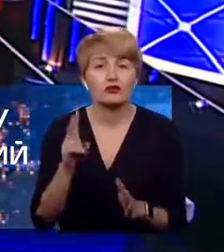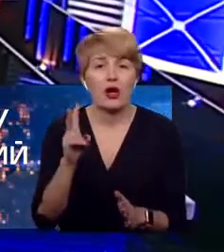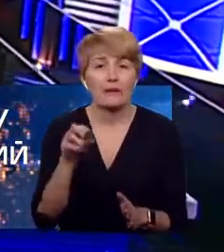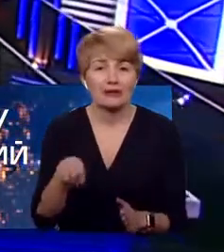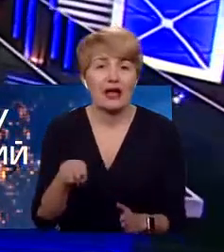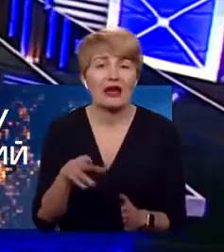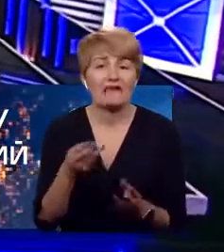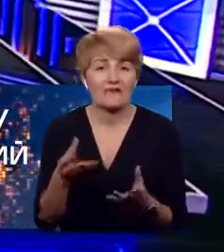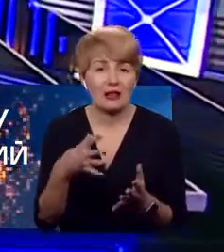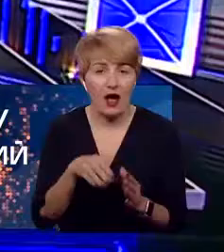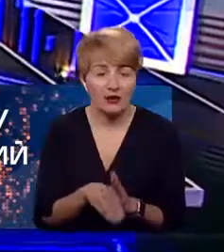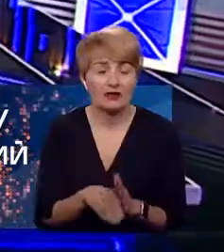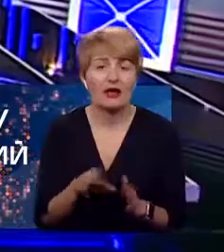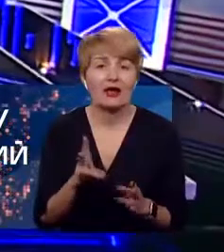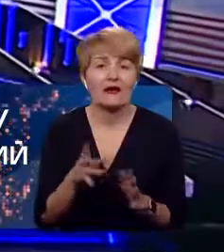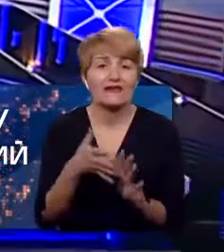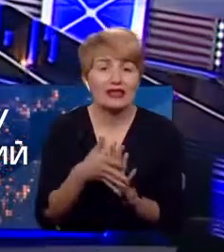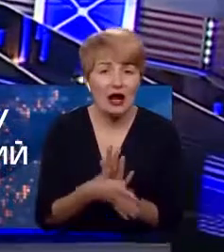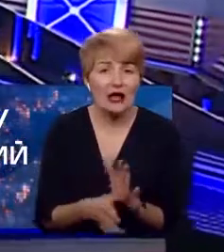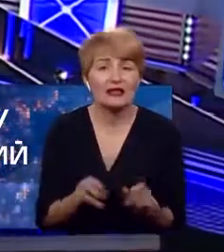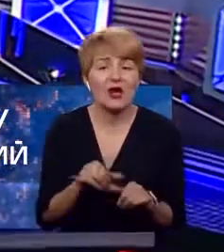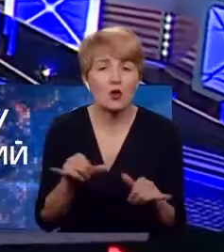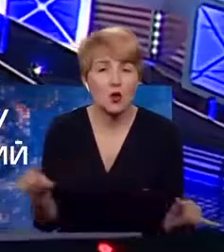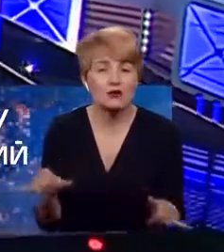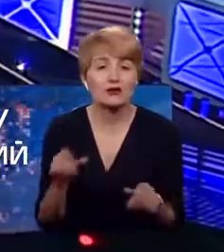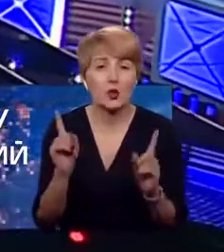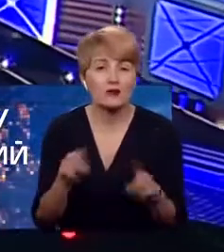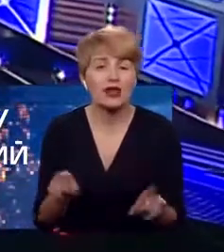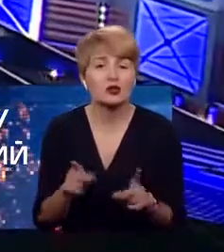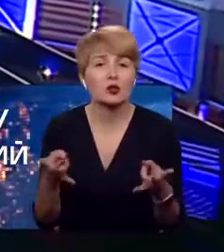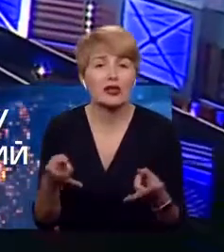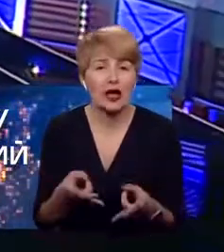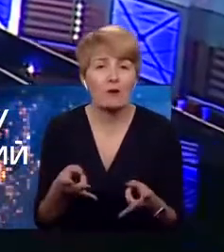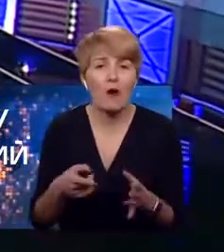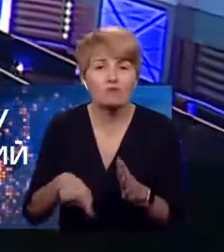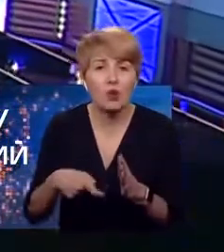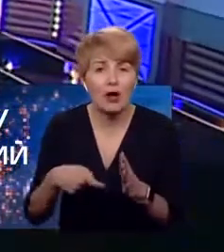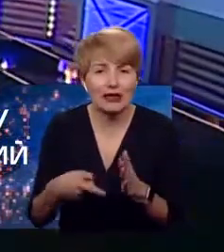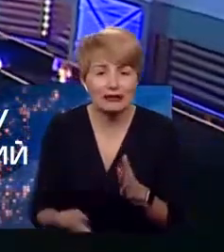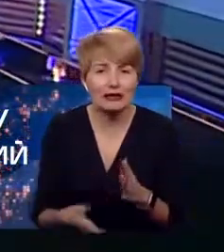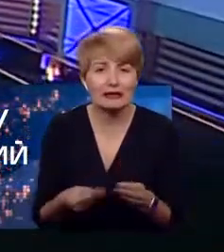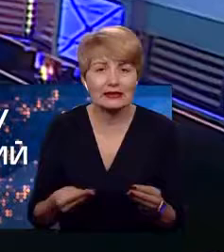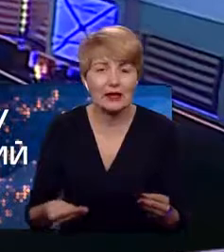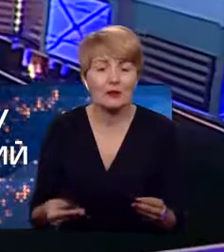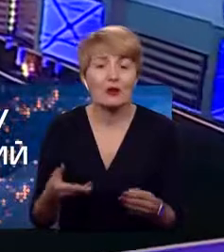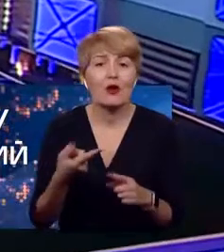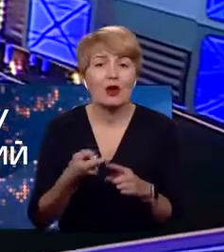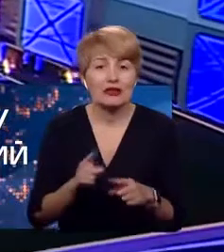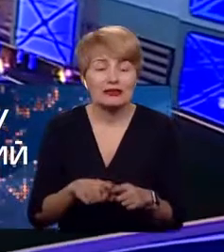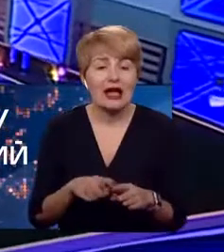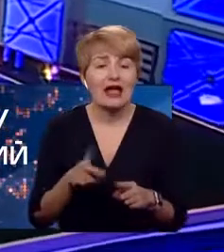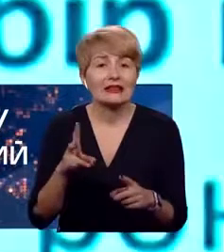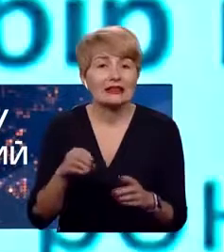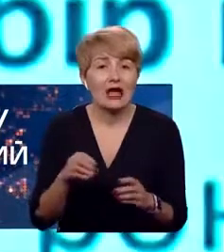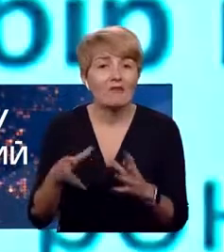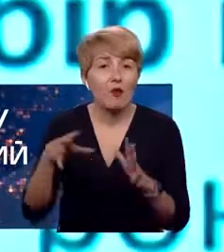враховує витрати на розвиток, це враховує те, що треба бурити, це враховує на землевідведення, це не враховує